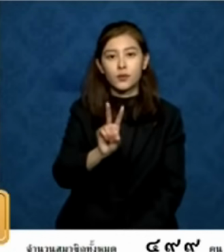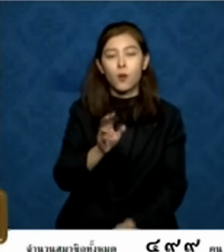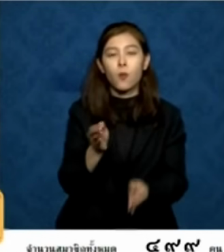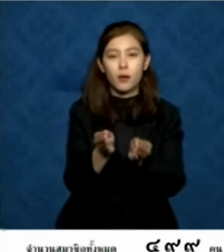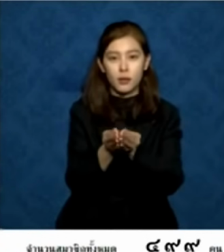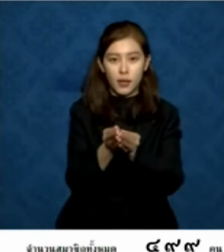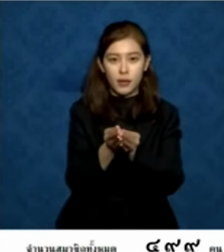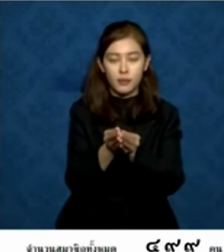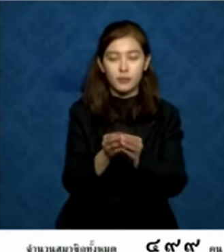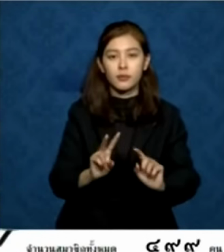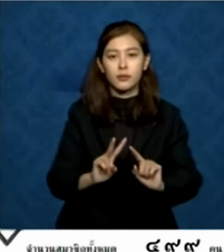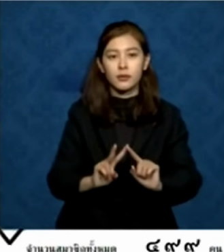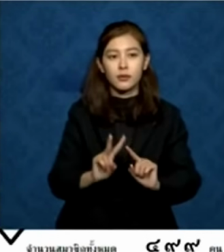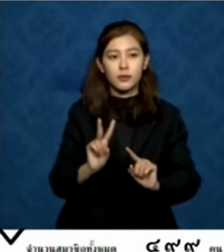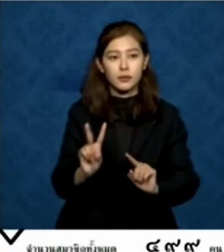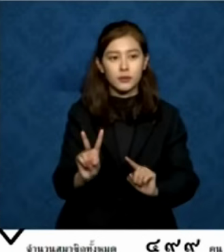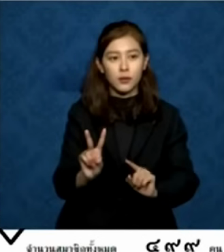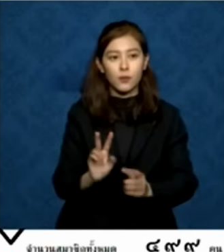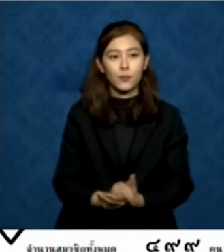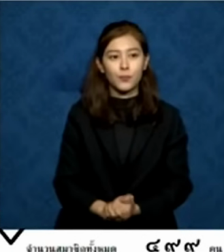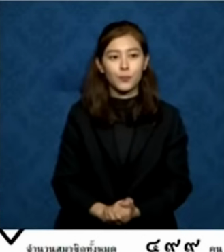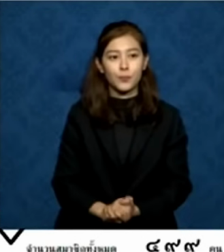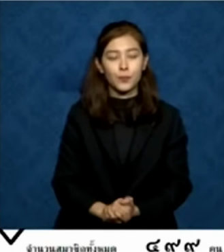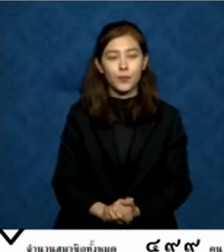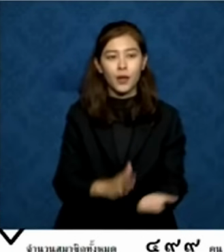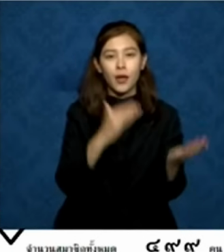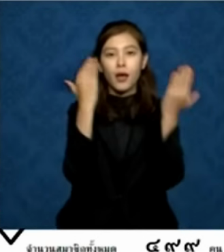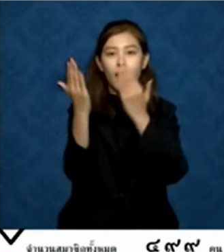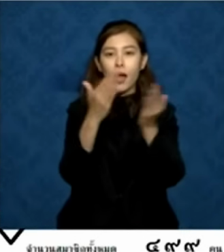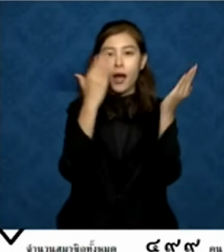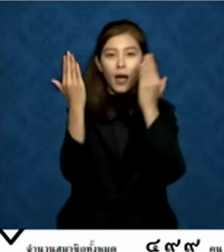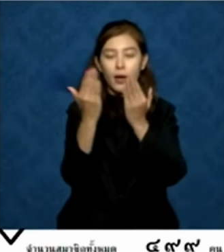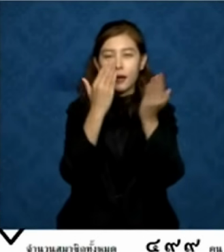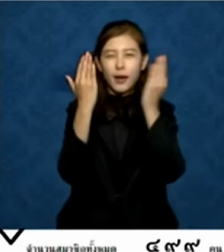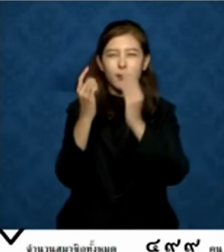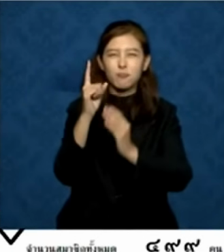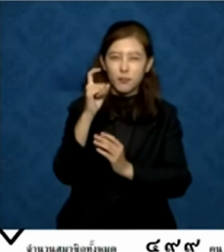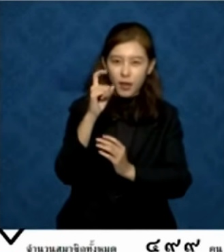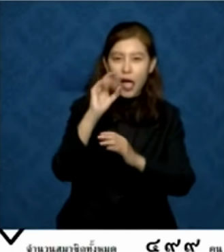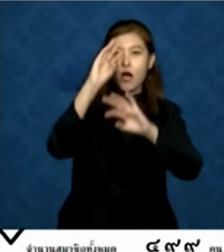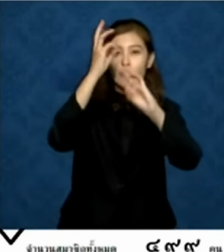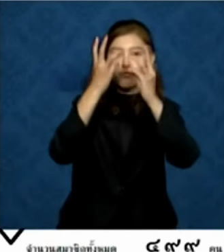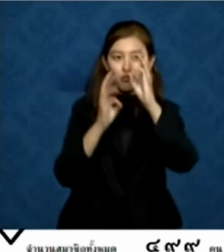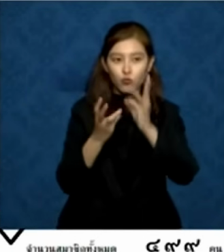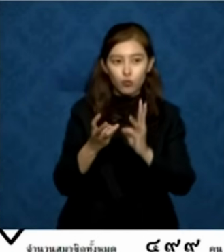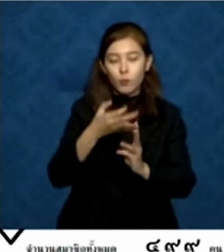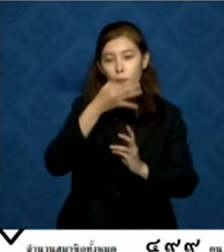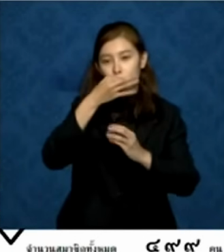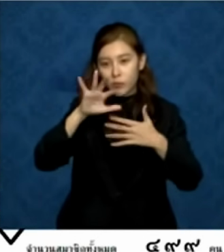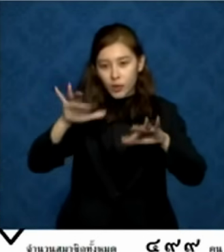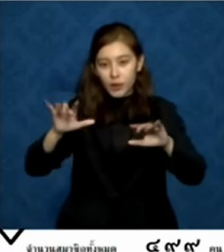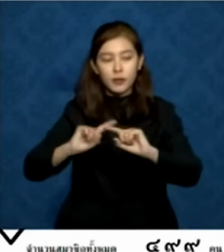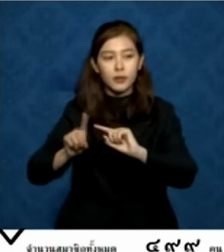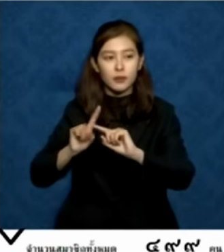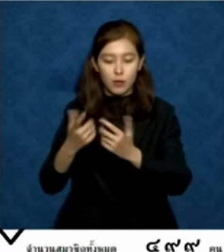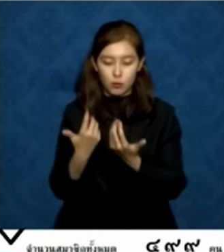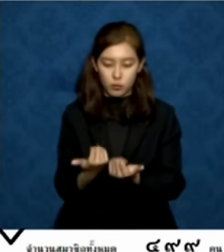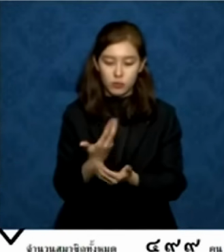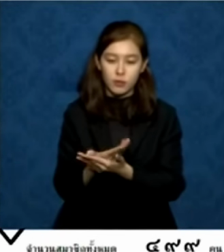ข้อ2การจัดการมลพิษและสิ่งแวดล้อมงบประมาณ868ล้านบาท